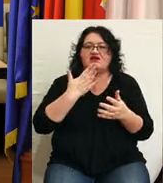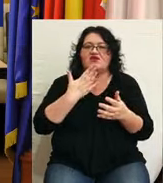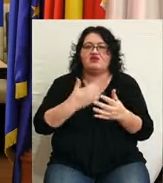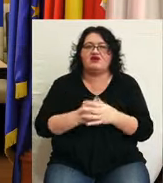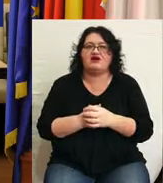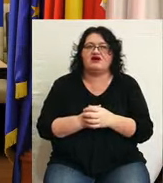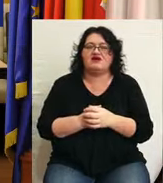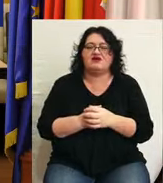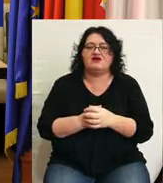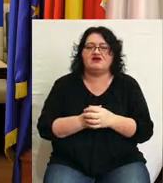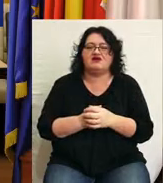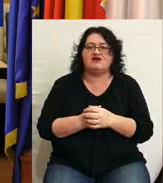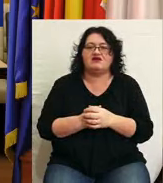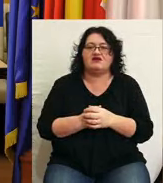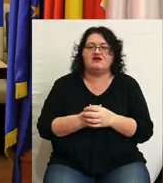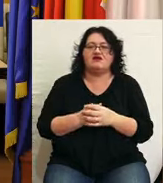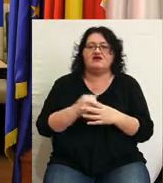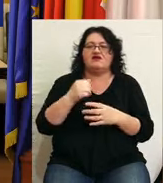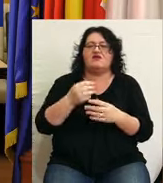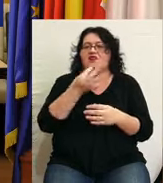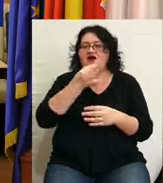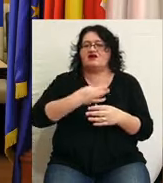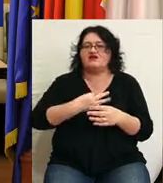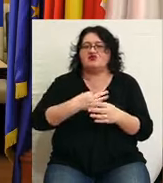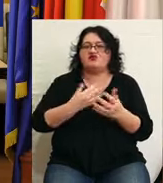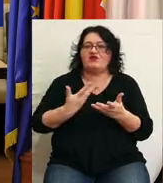dat până la urmă un răspuns negativ.